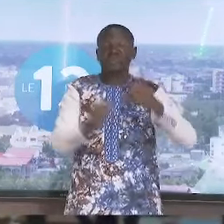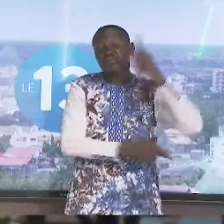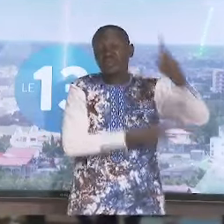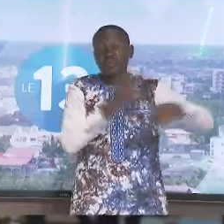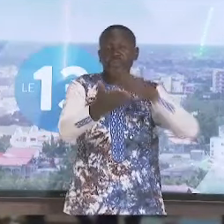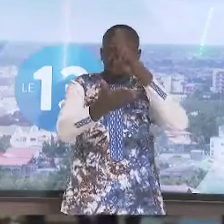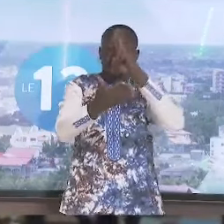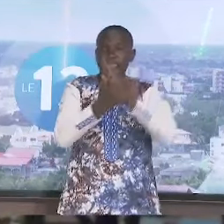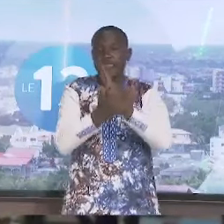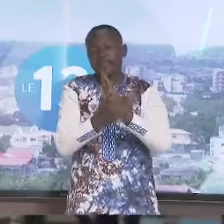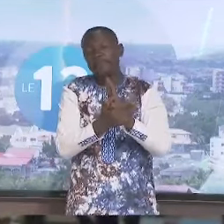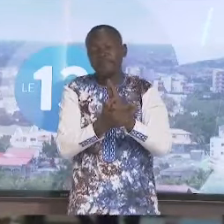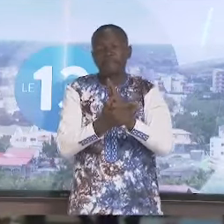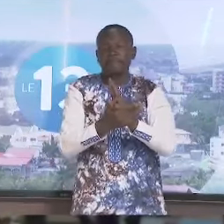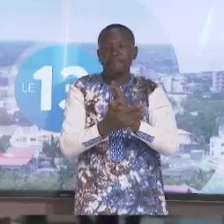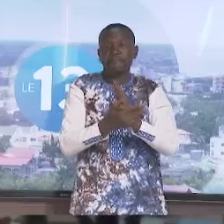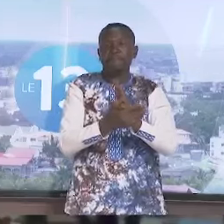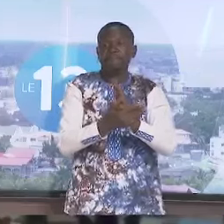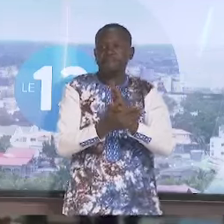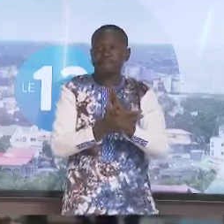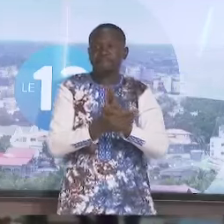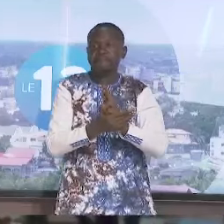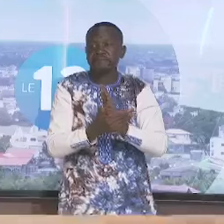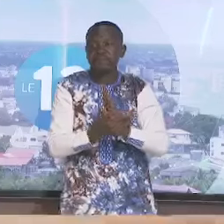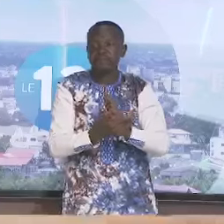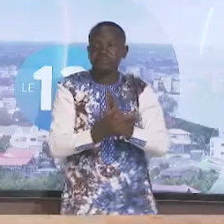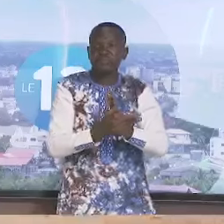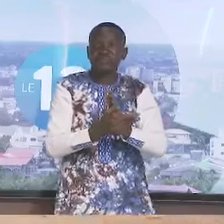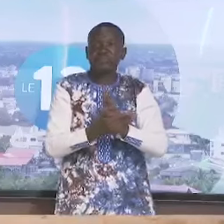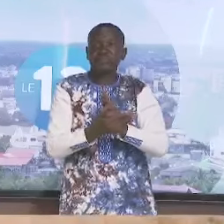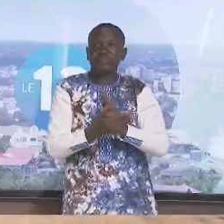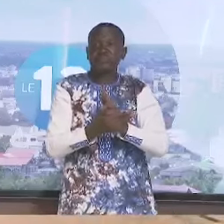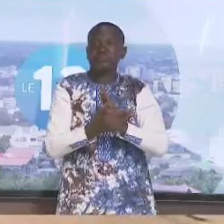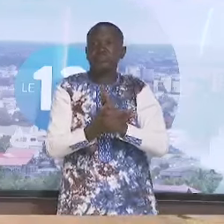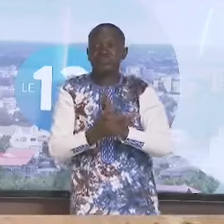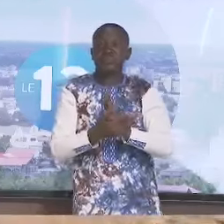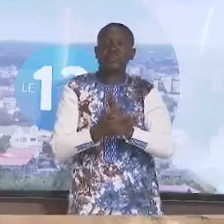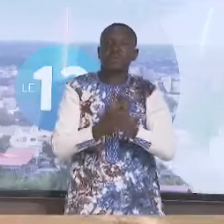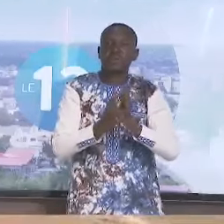avec Franck Ouédraogo et Frédéric Nintiema.